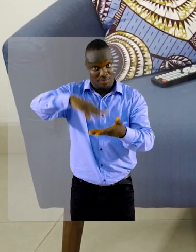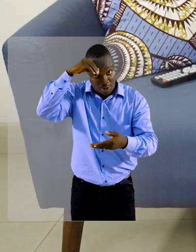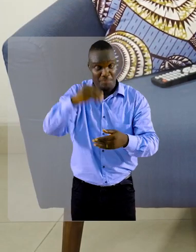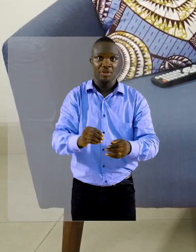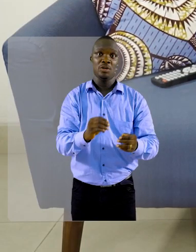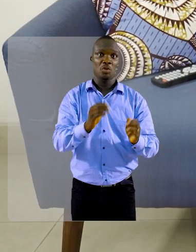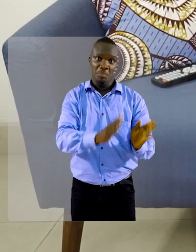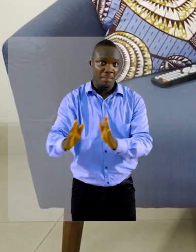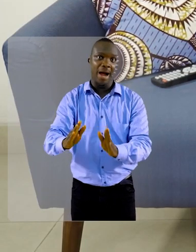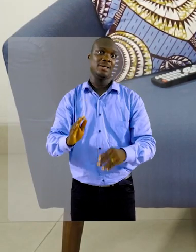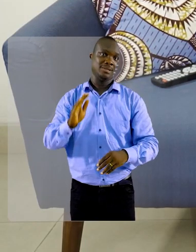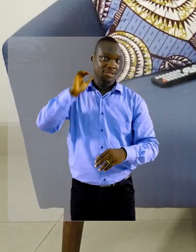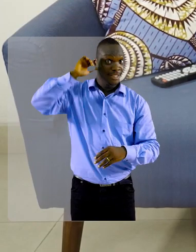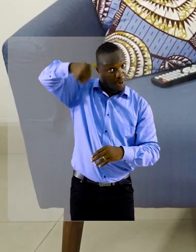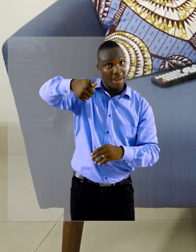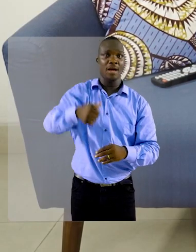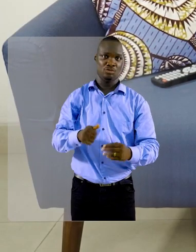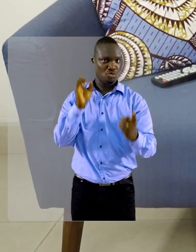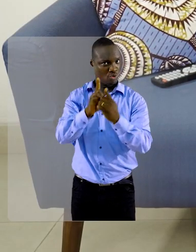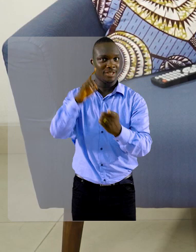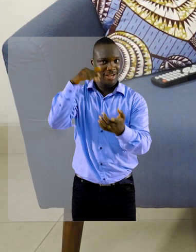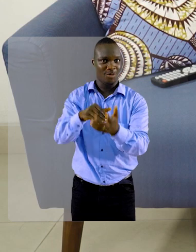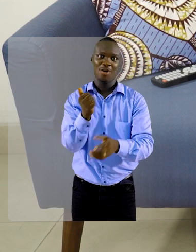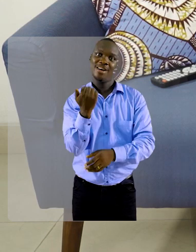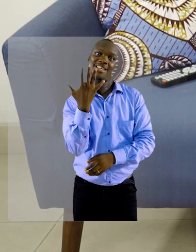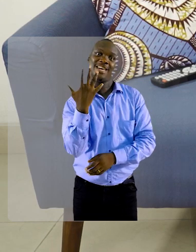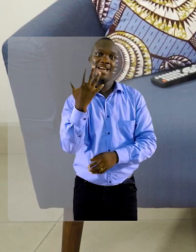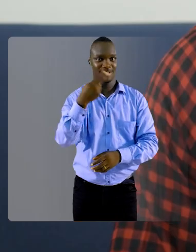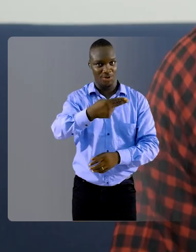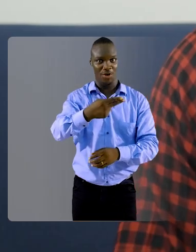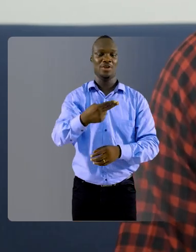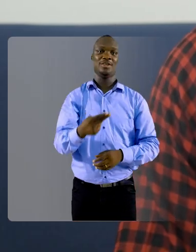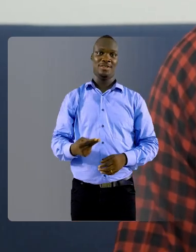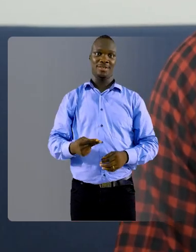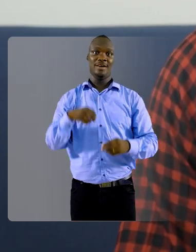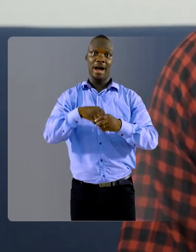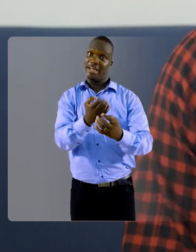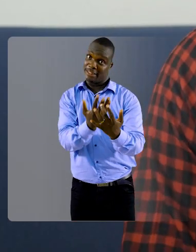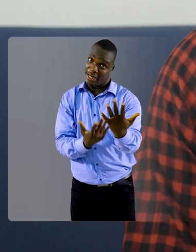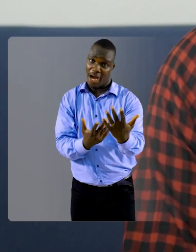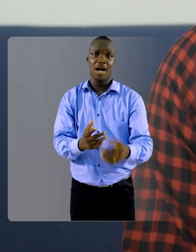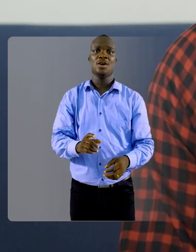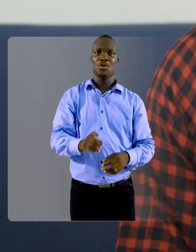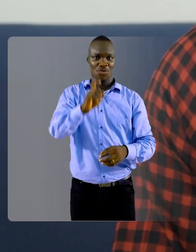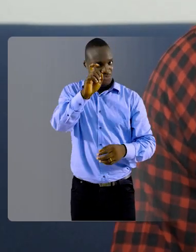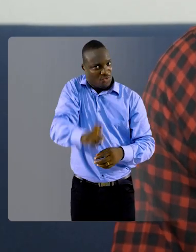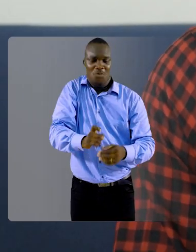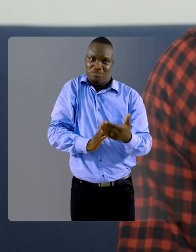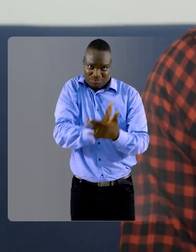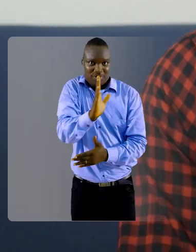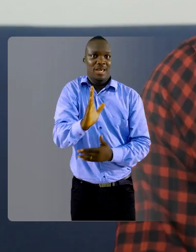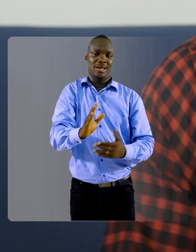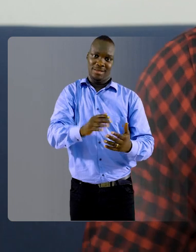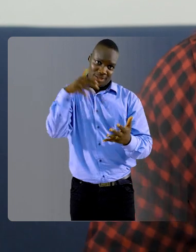de demain. On se retrouvera avec beaucoup de plaisir demain à 15h sur RTI 1. En attendant, très très bonne fin de journée à vous. Merci d'avoir